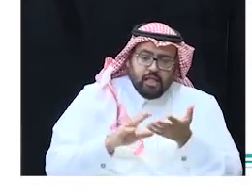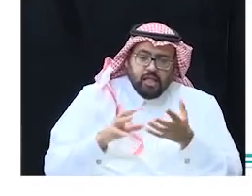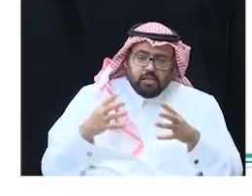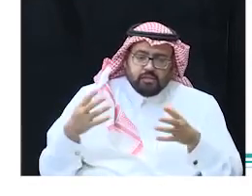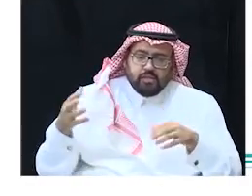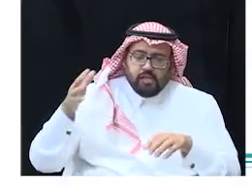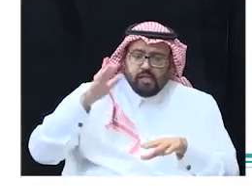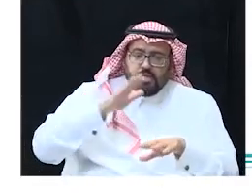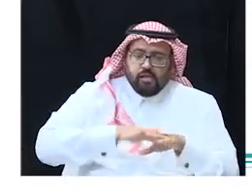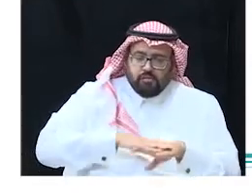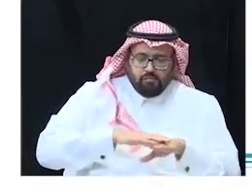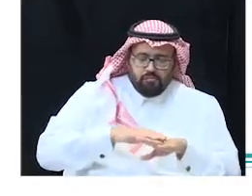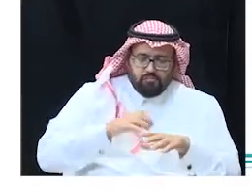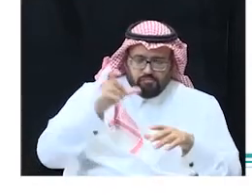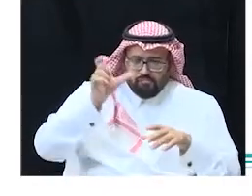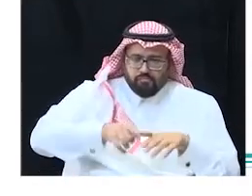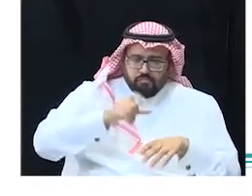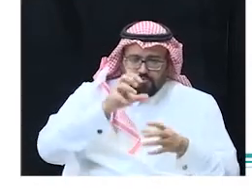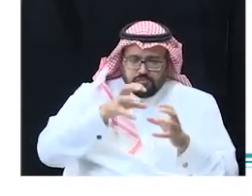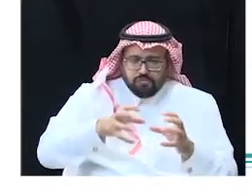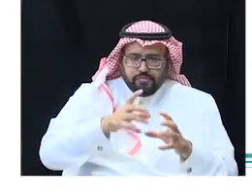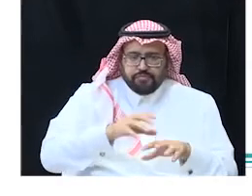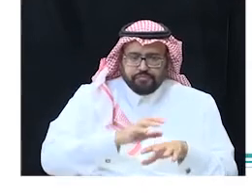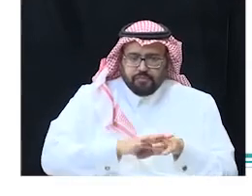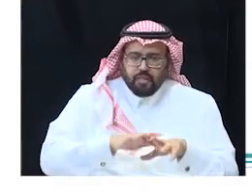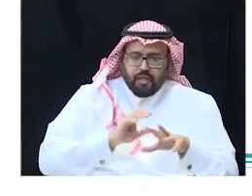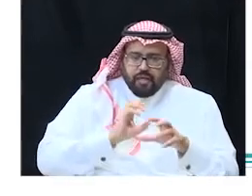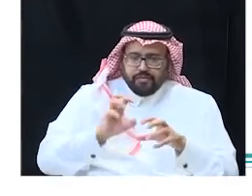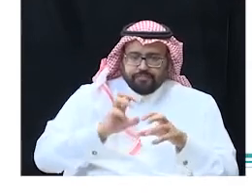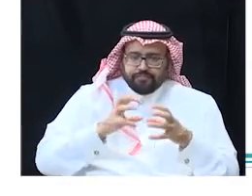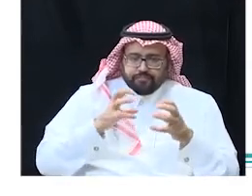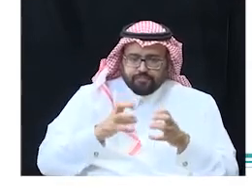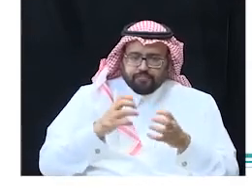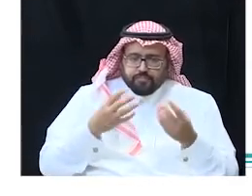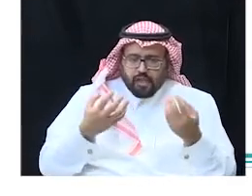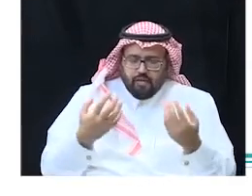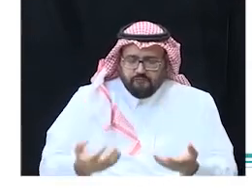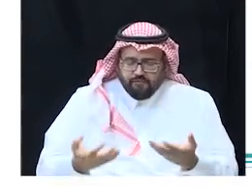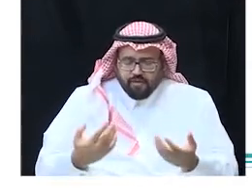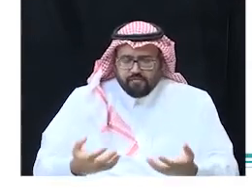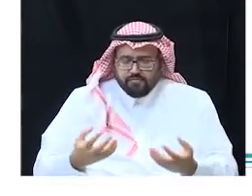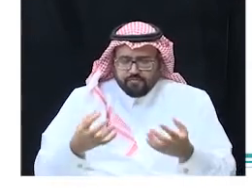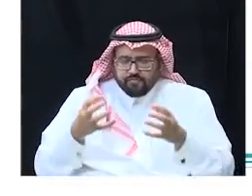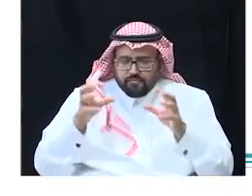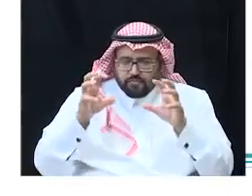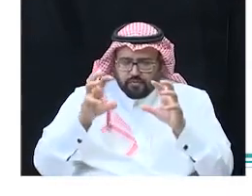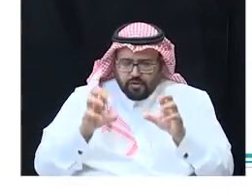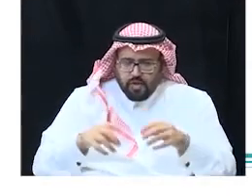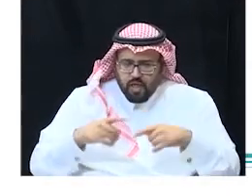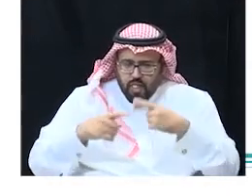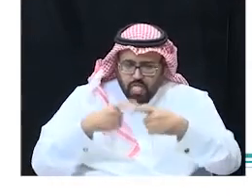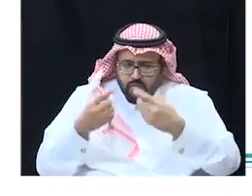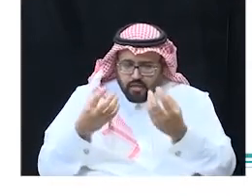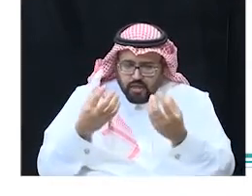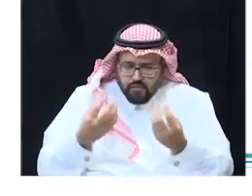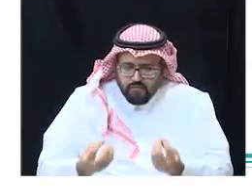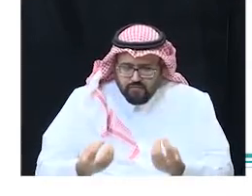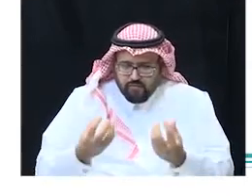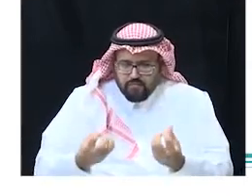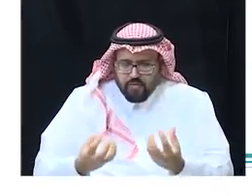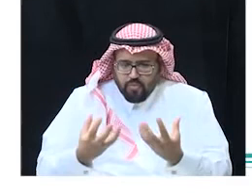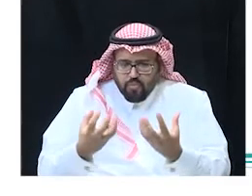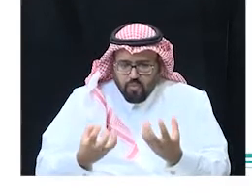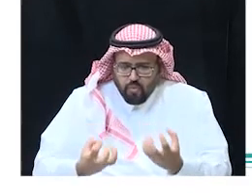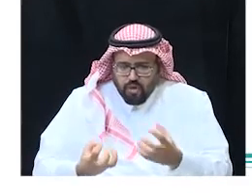كلاهما قوة تؤثر على الأجسام في اتجاه معين فتبطئ حركته.